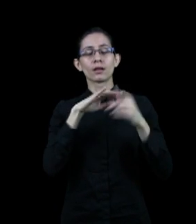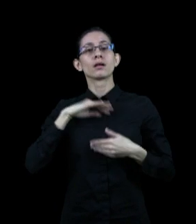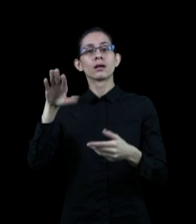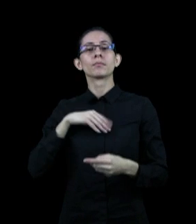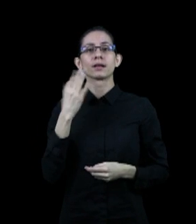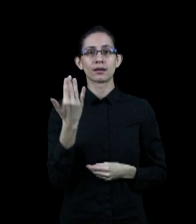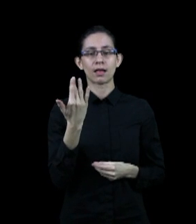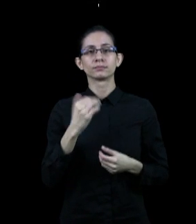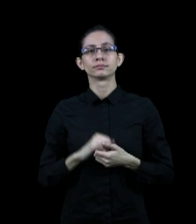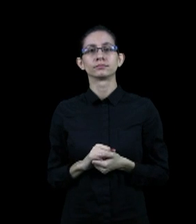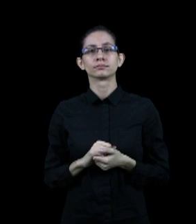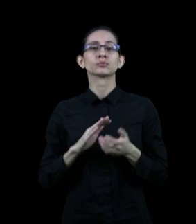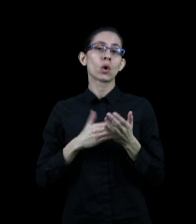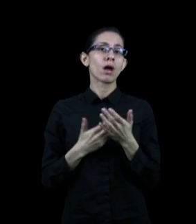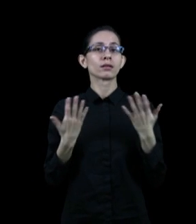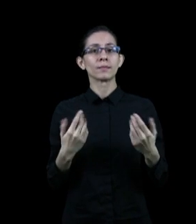i wielkość podaży.